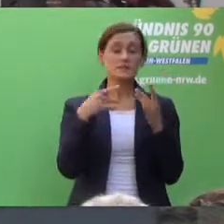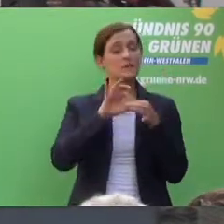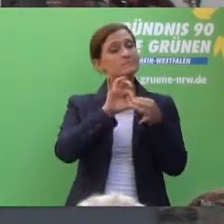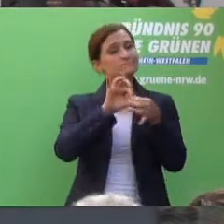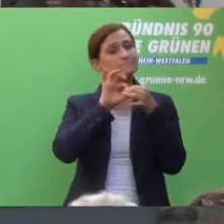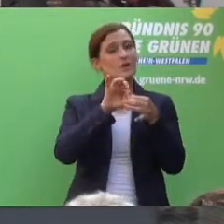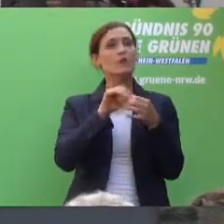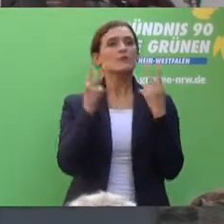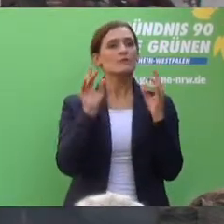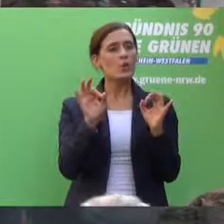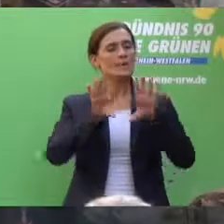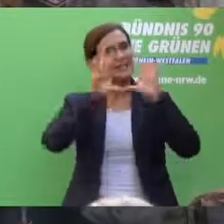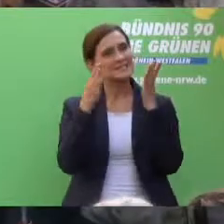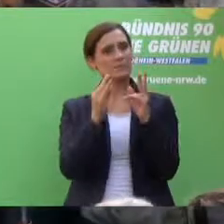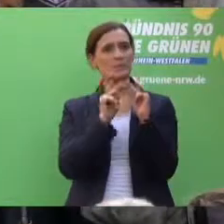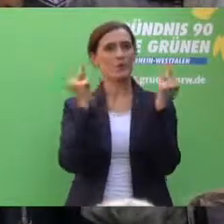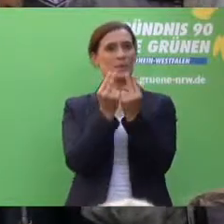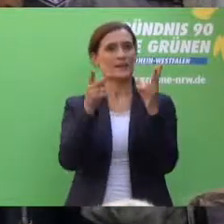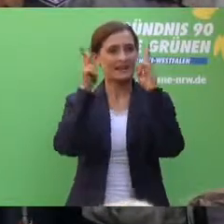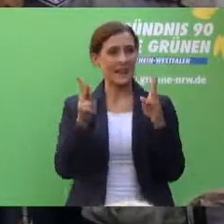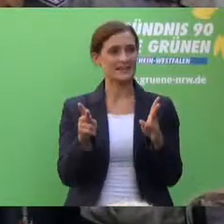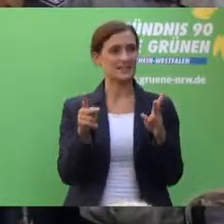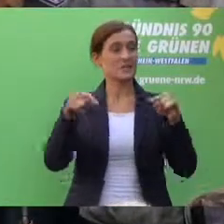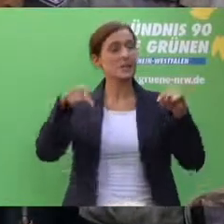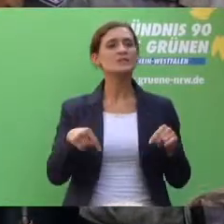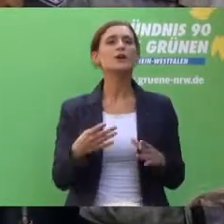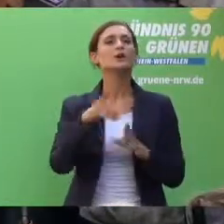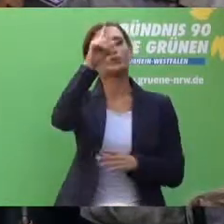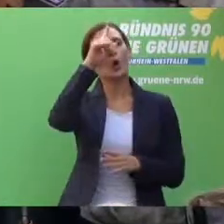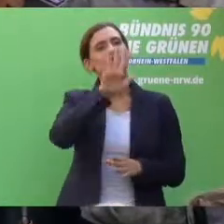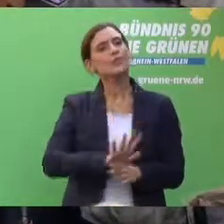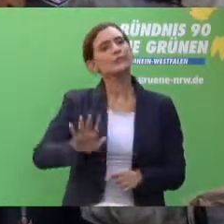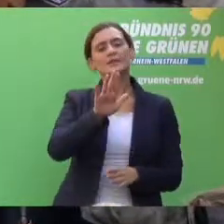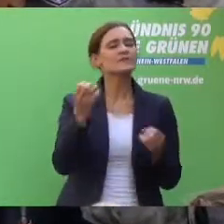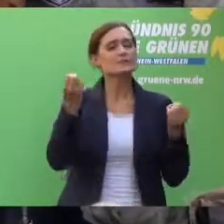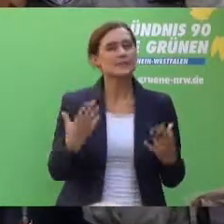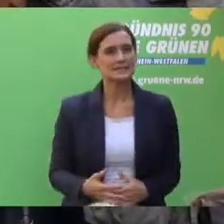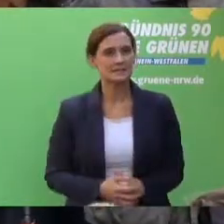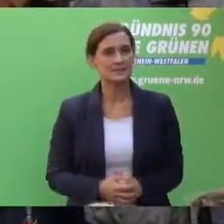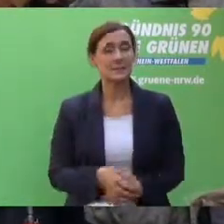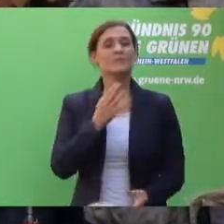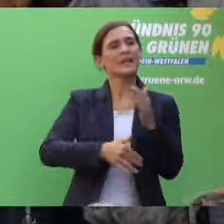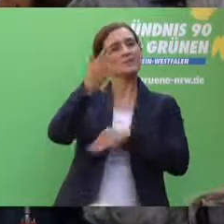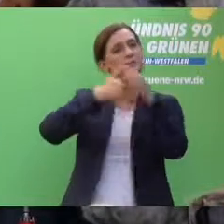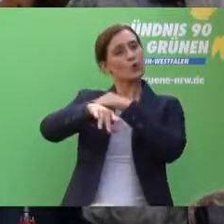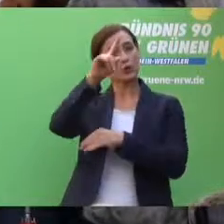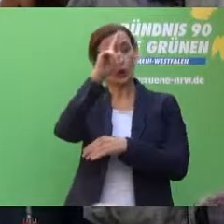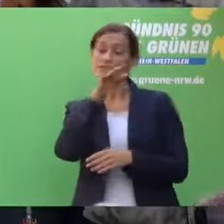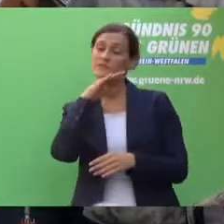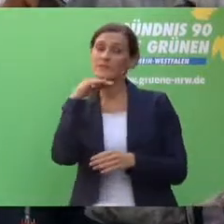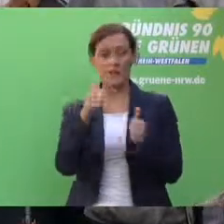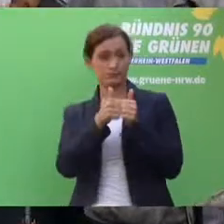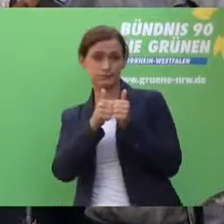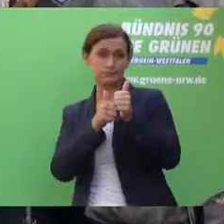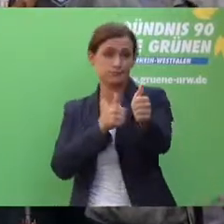globalen Gerechtigkeit. Und was passiert in Deutschland? Deutschland war mal ein Vorreiter beim Klimaschutz. Und ich